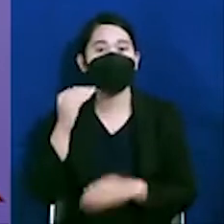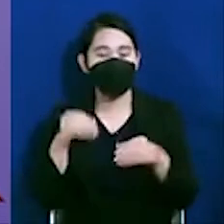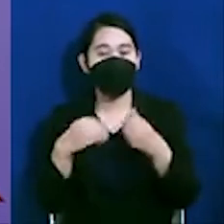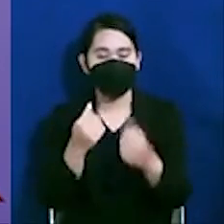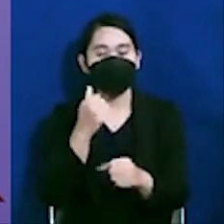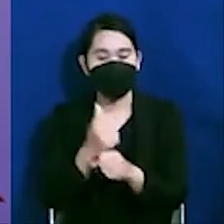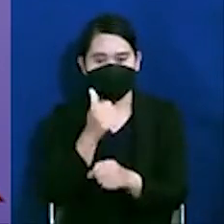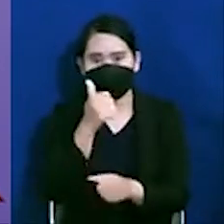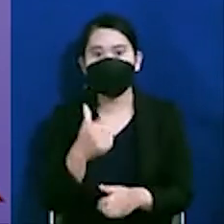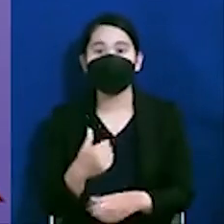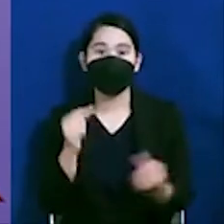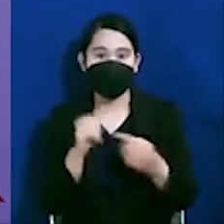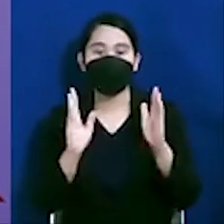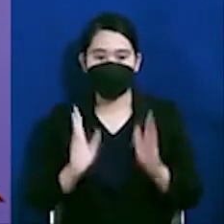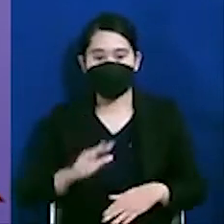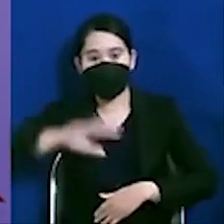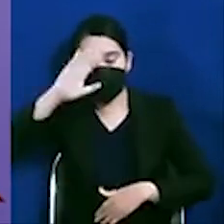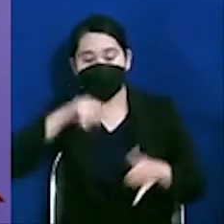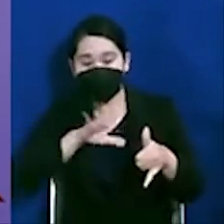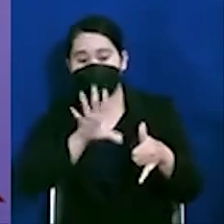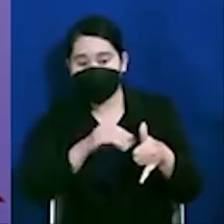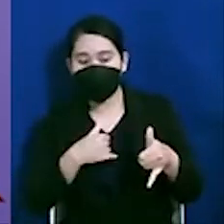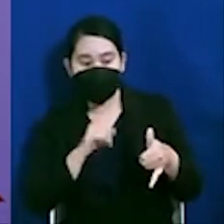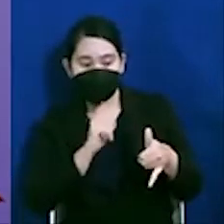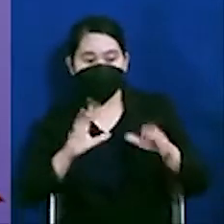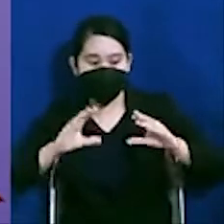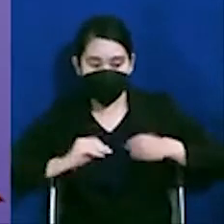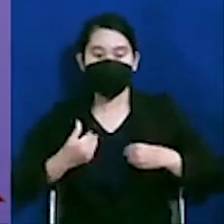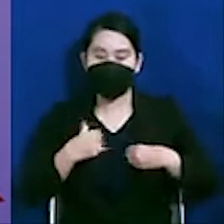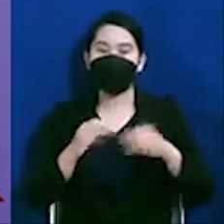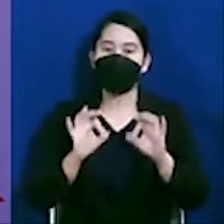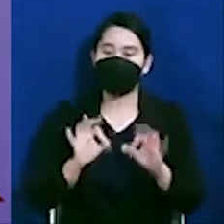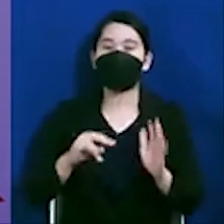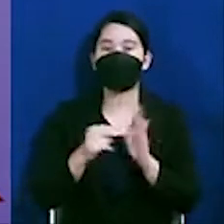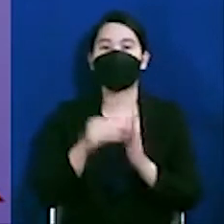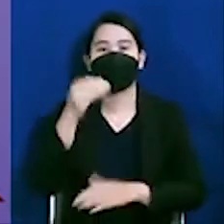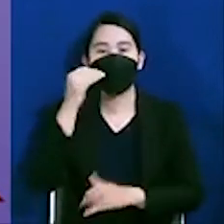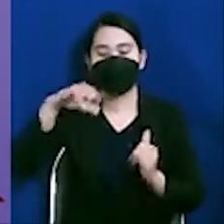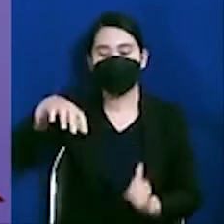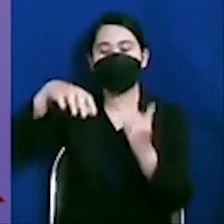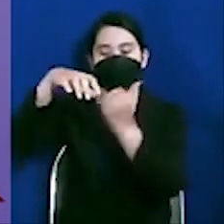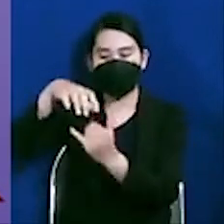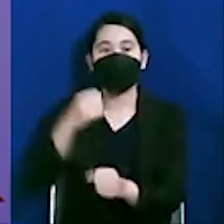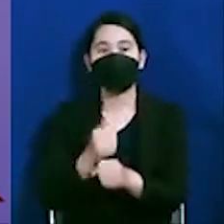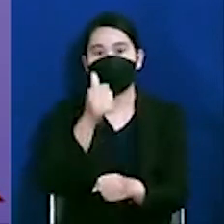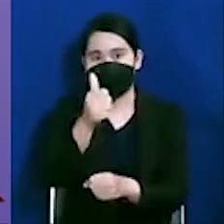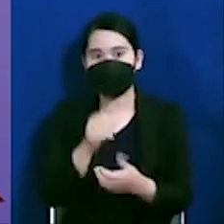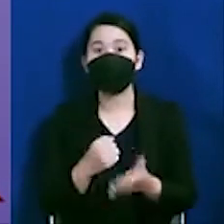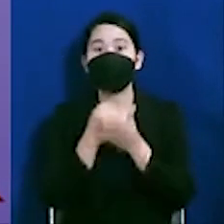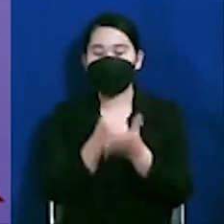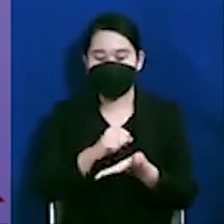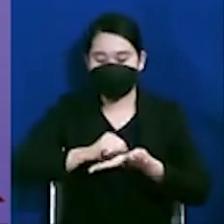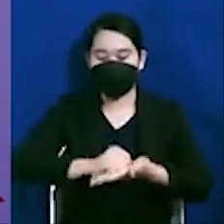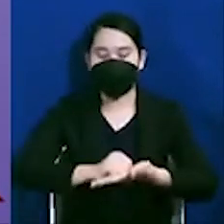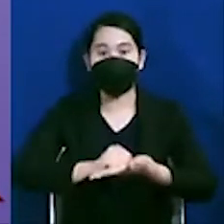ป่วยที่มีความยินยอมมีความสมัครใจนะครับก็คิดว่าจะเป็นหนึ่งที่ทำให้ผู้ป่วยได้เหมือน